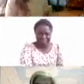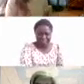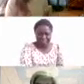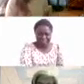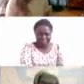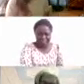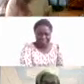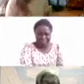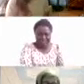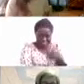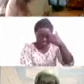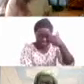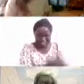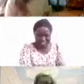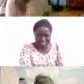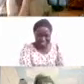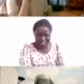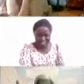Est-ce qu'on peut continuer?